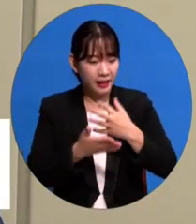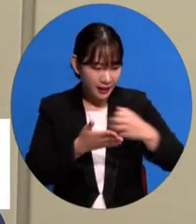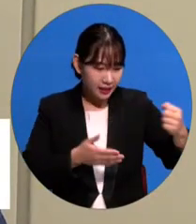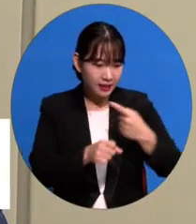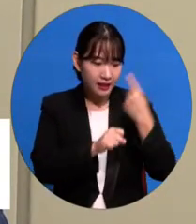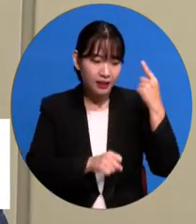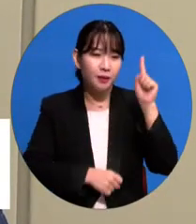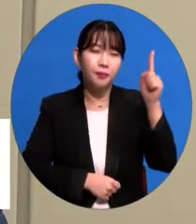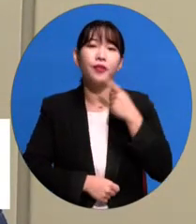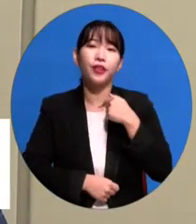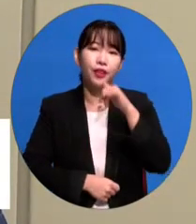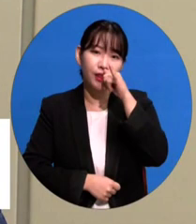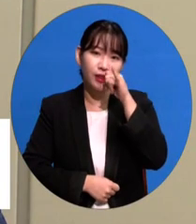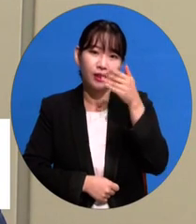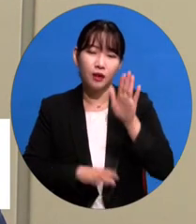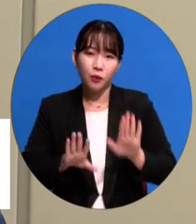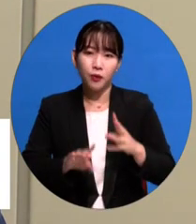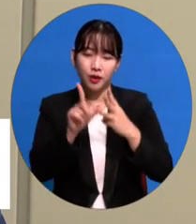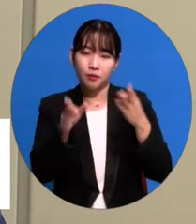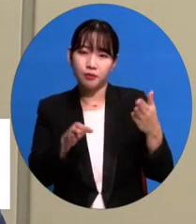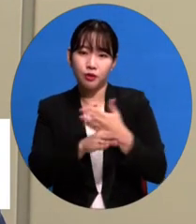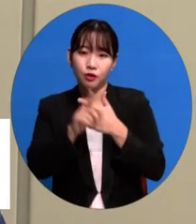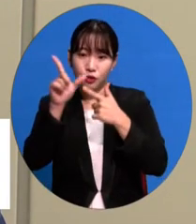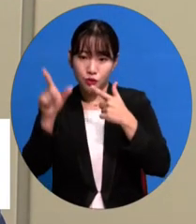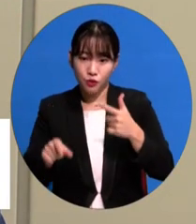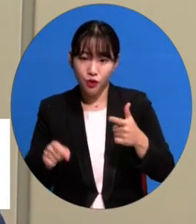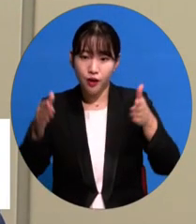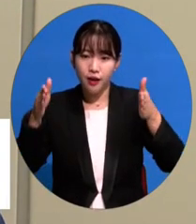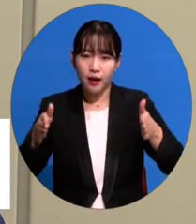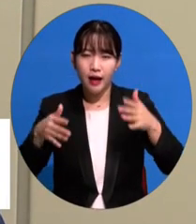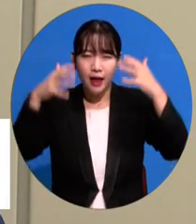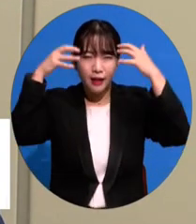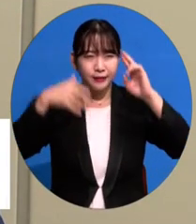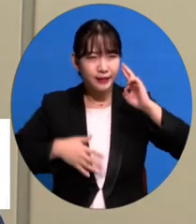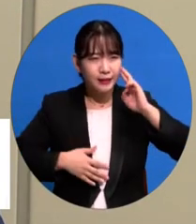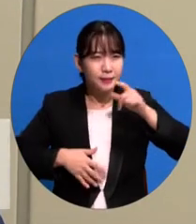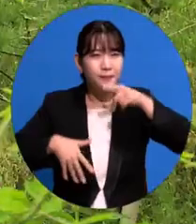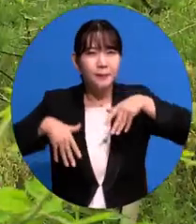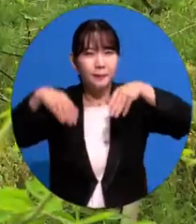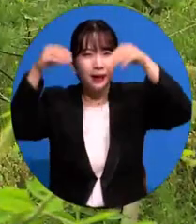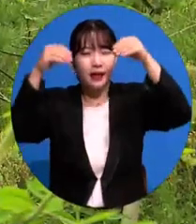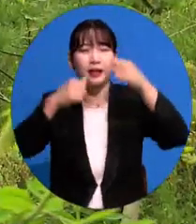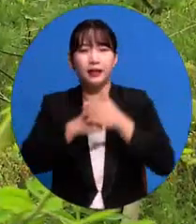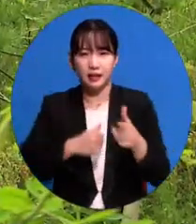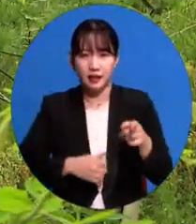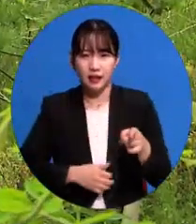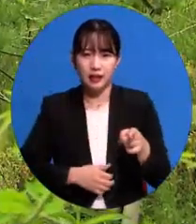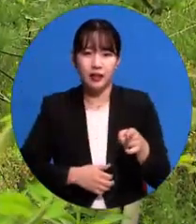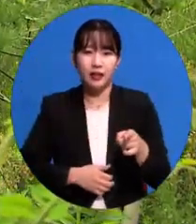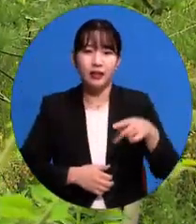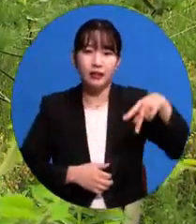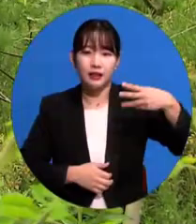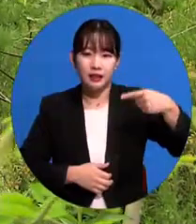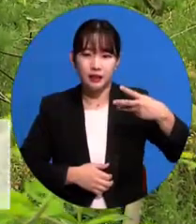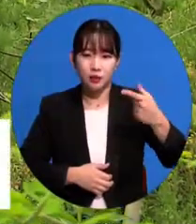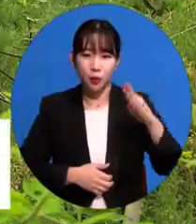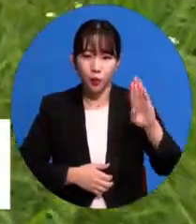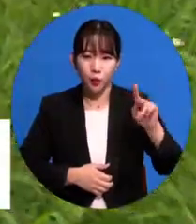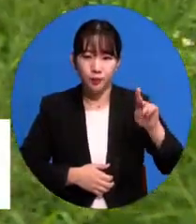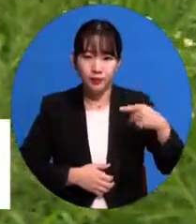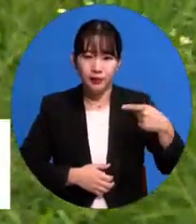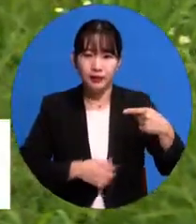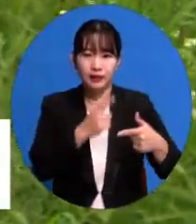했습니다만은 올해 3월부터 6월 사이에 굉장히 그 폭염하고 그 가뭄이 드러나서. 스트로브 잣나무, 가시나무